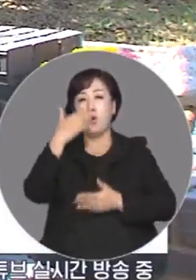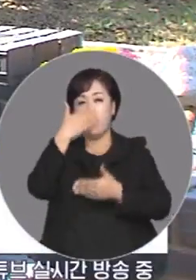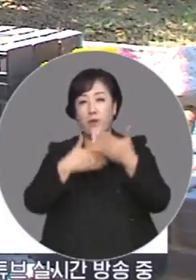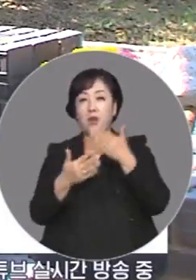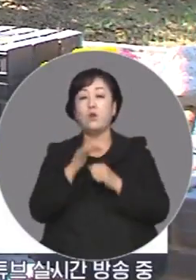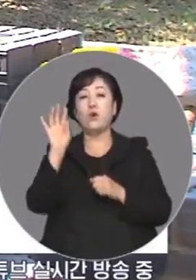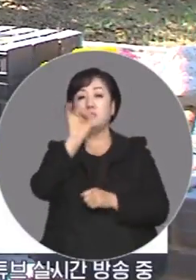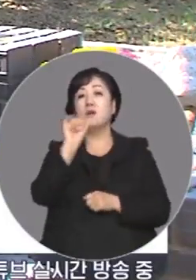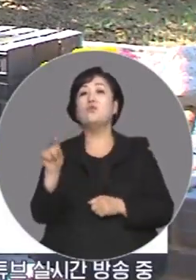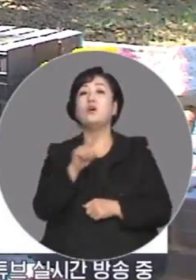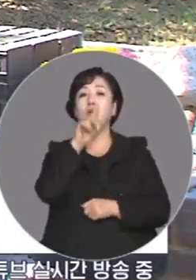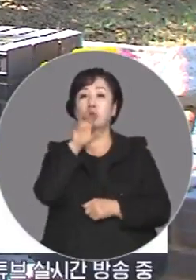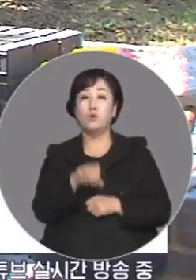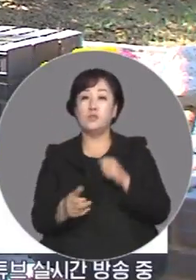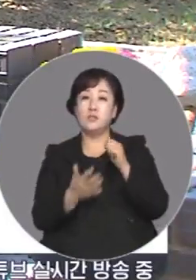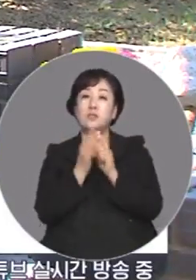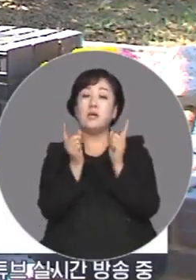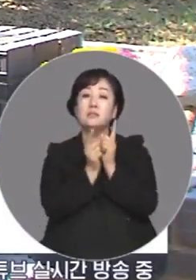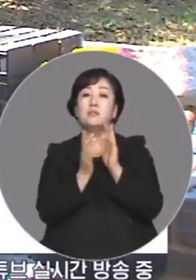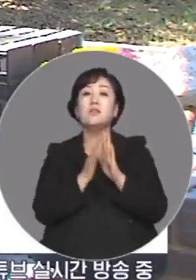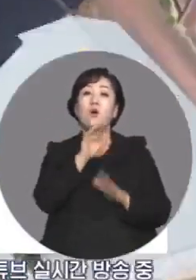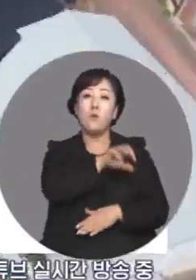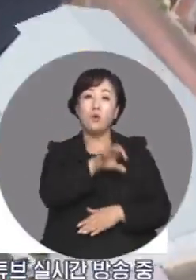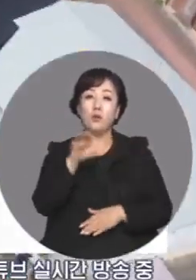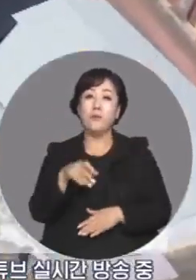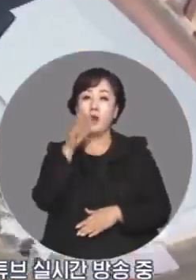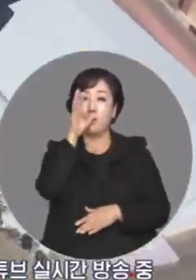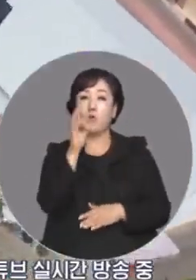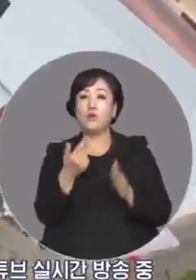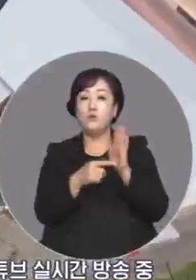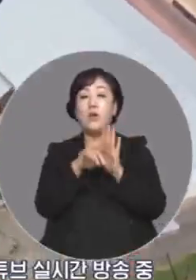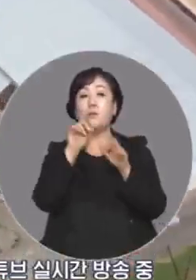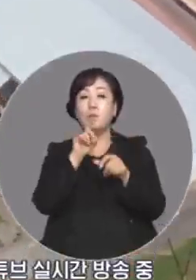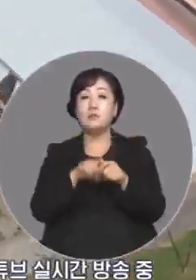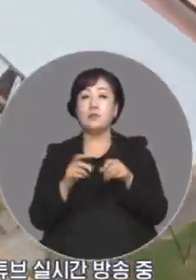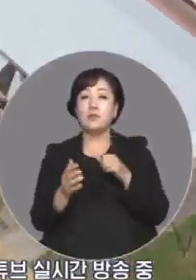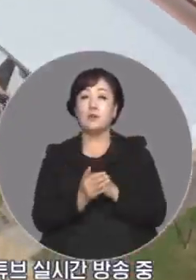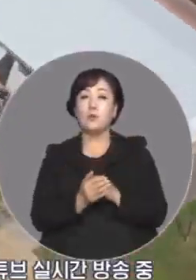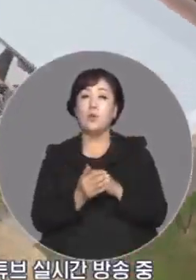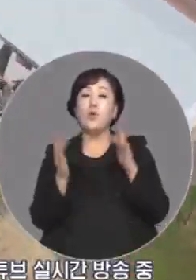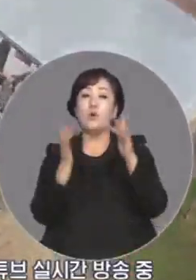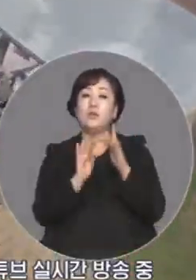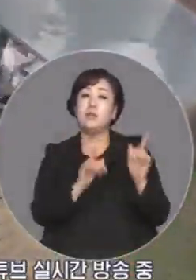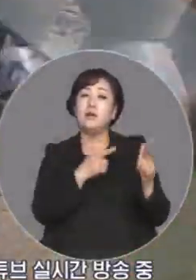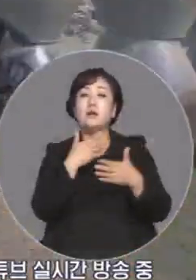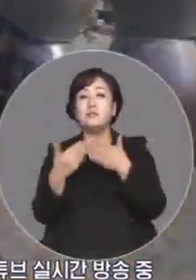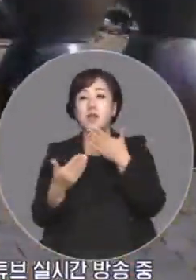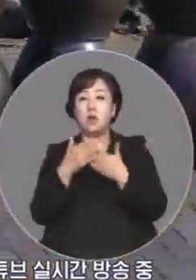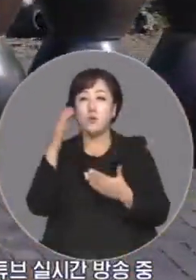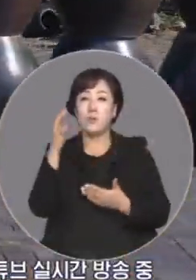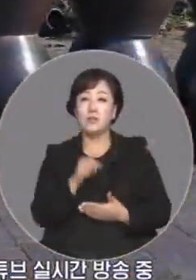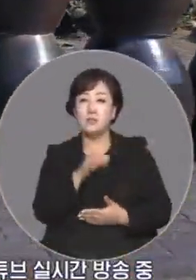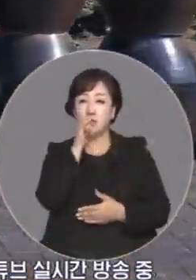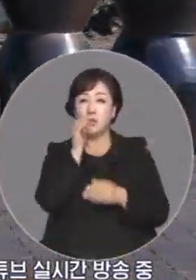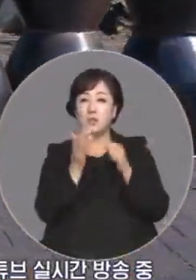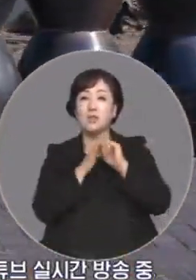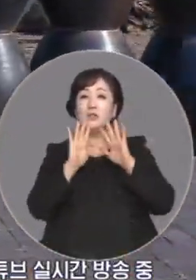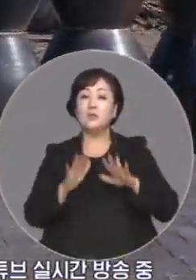어디서나 울산 옹기 마을을 보실 수 있도록. 온라인으로 다양한 체험을 할 수 있는 이번 옹기